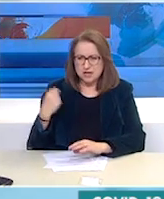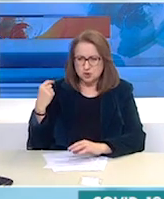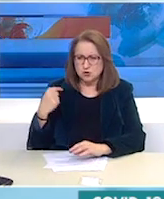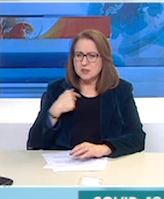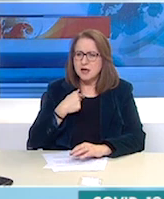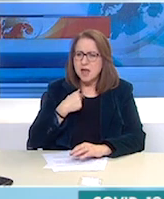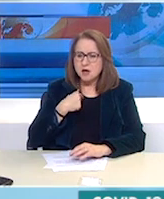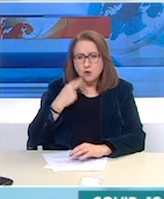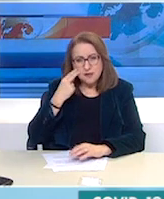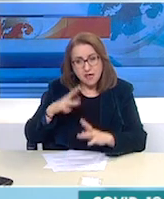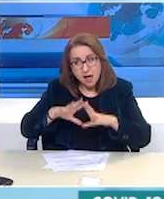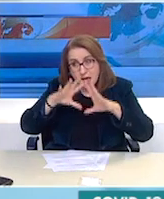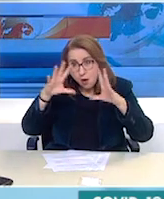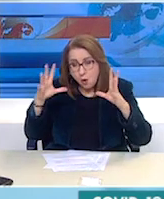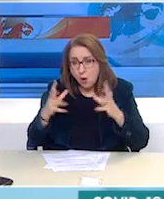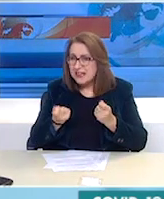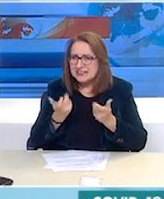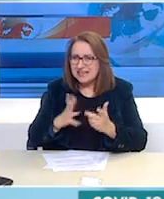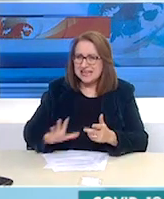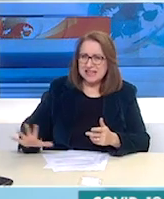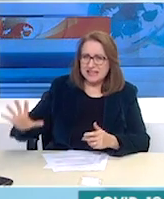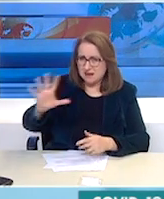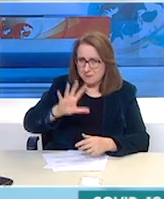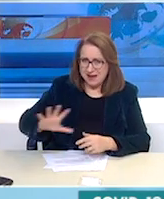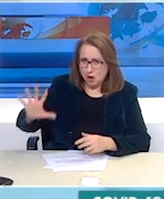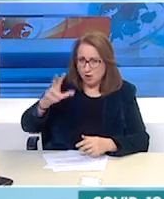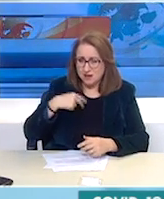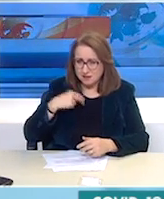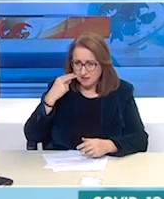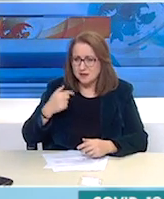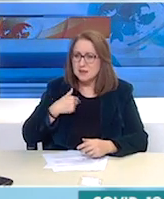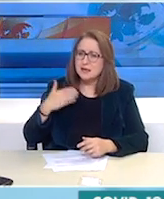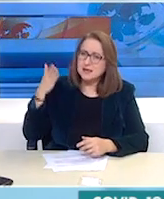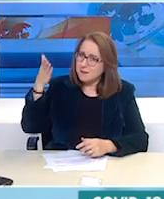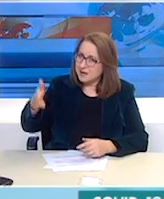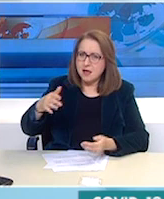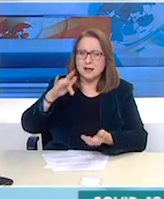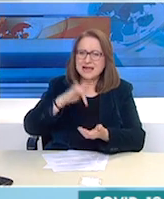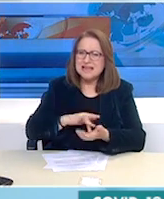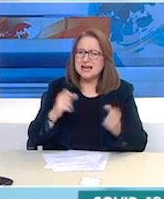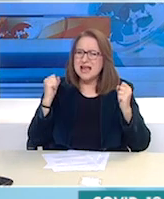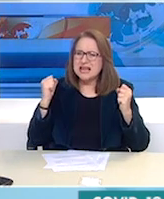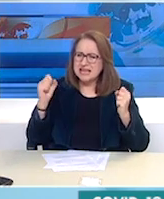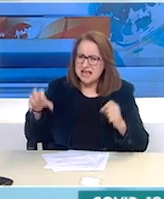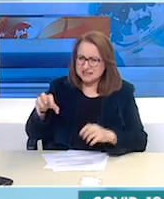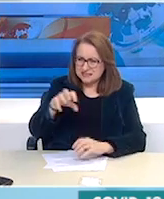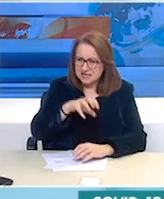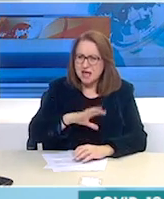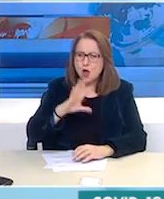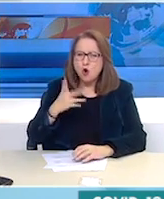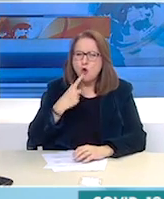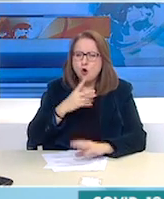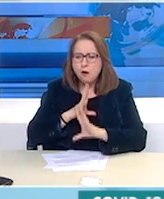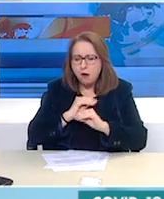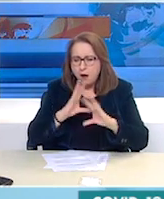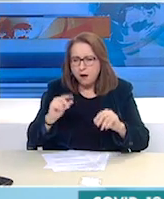έχω μια συνολική εικόνα της περιοχής και να επισκεφθώ και τις μονάδες υγείας και επειδή τα fake news